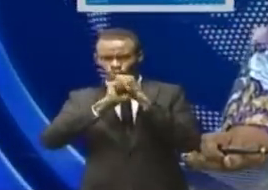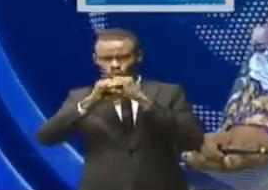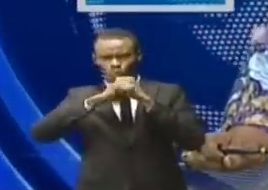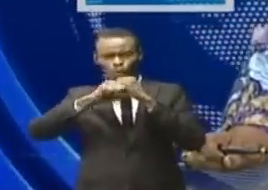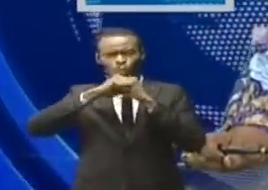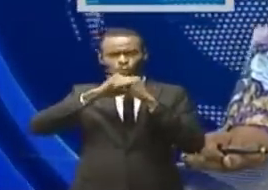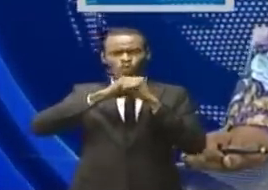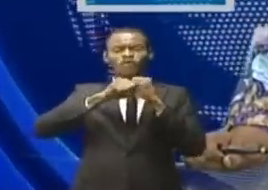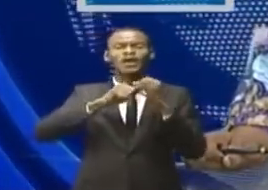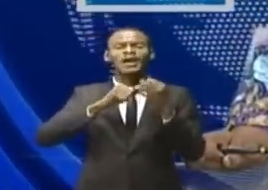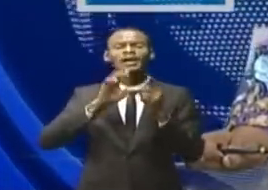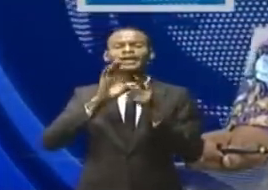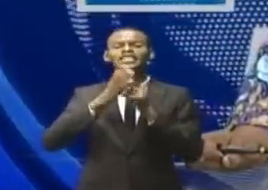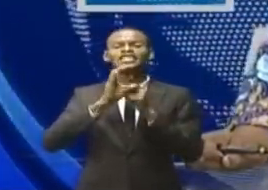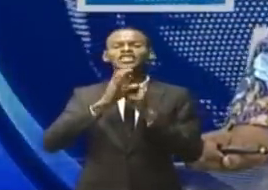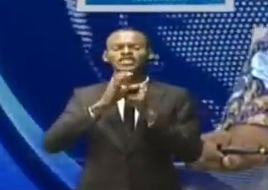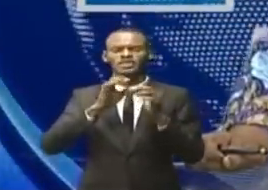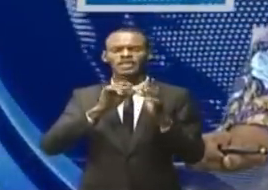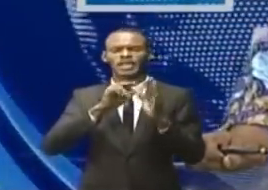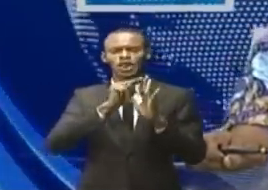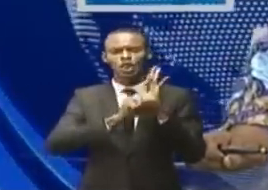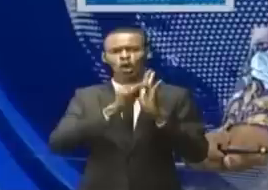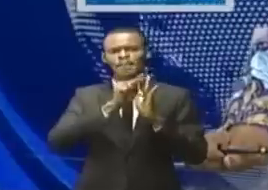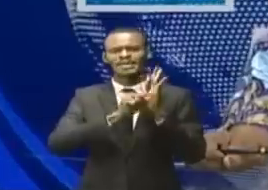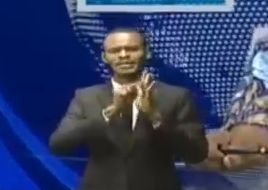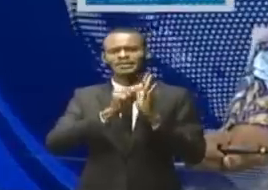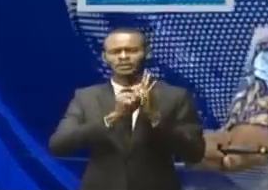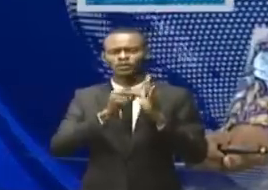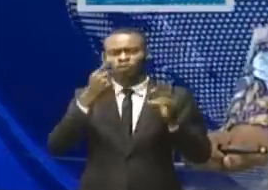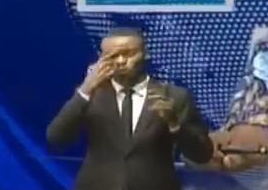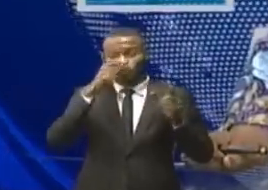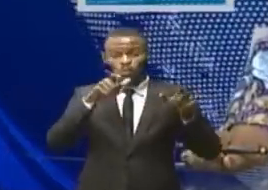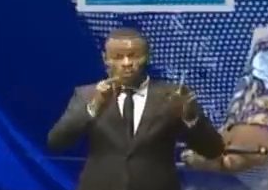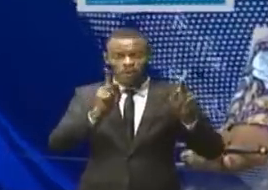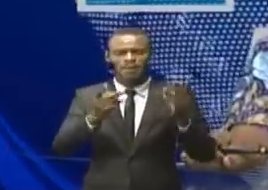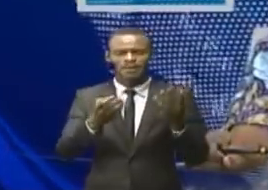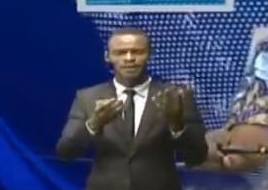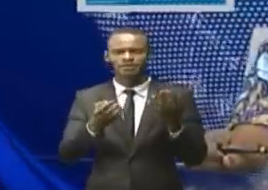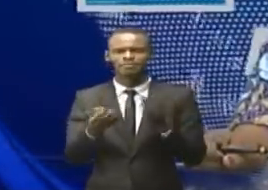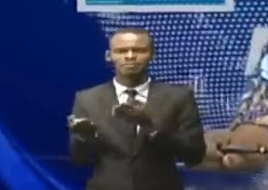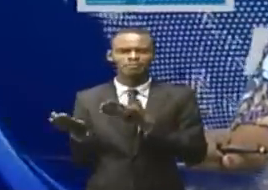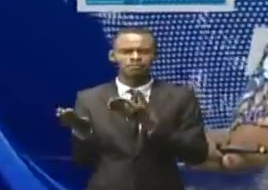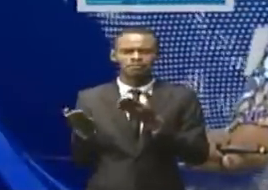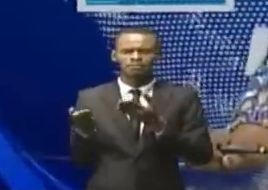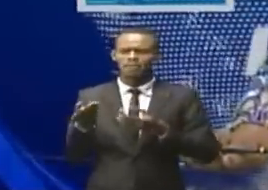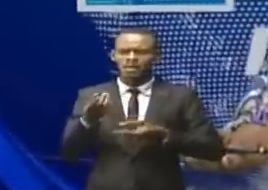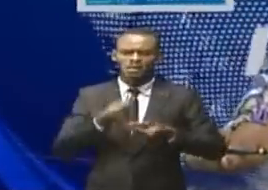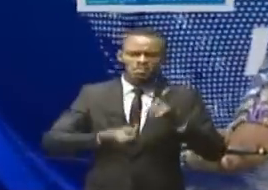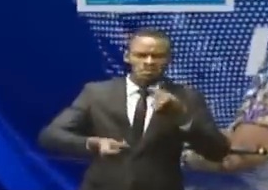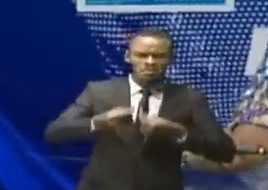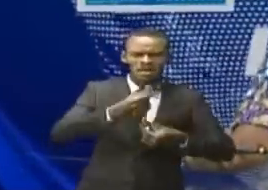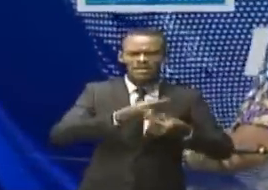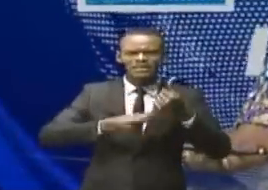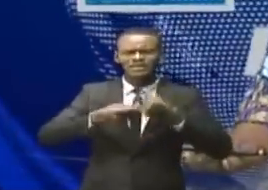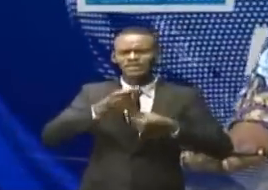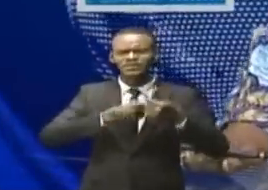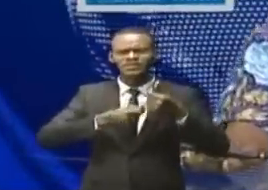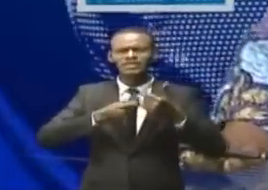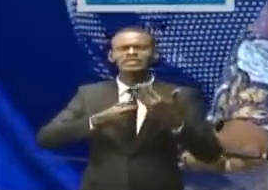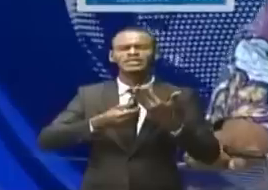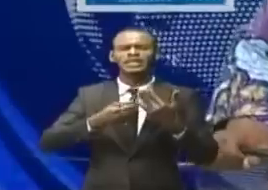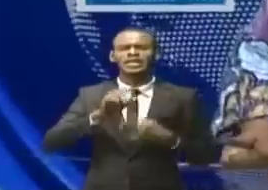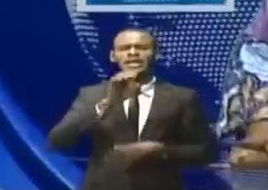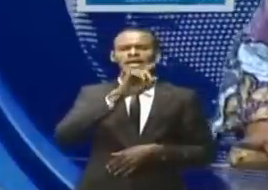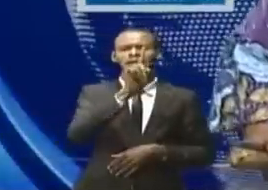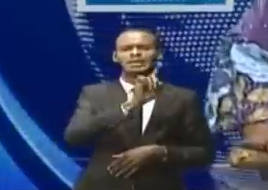membres pour accélérer la mise en œuvre de la zone de libre-échange continentale africaine, ZLECAF. Voilà l'une des résolutions